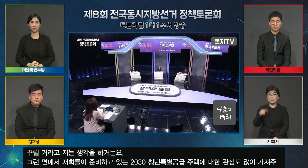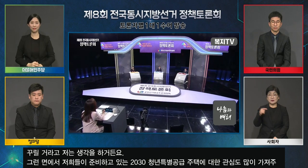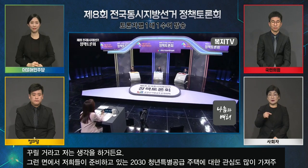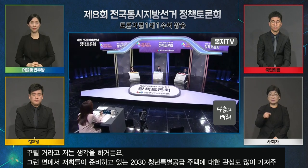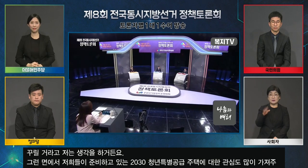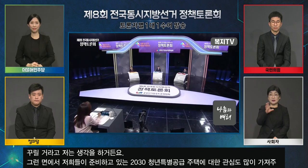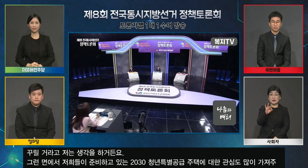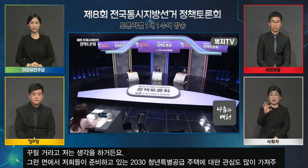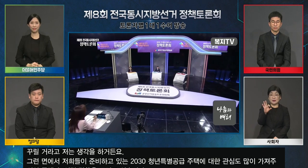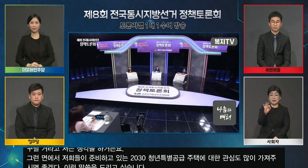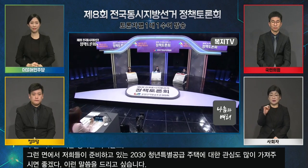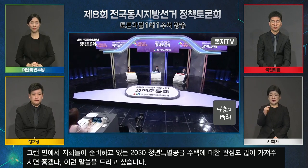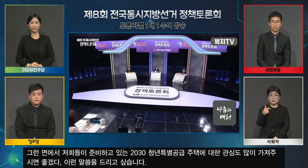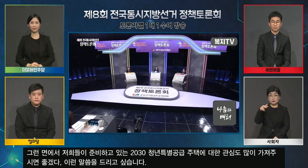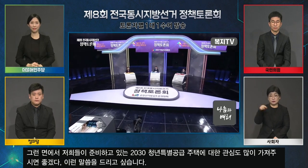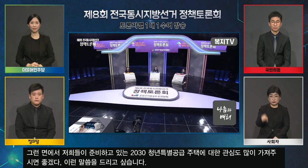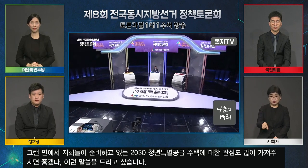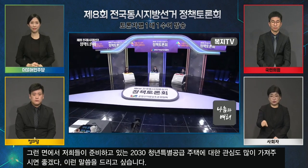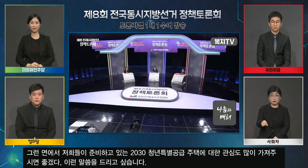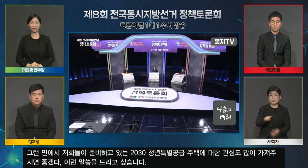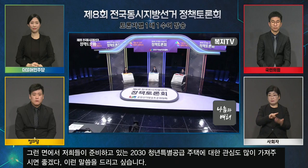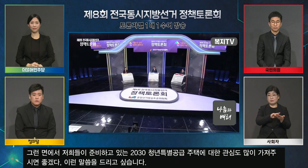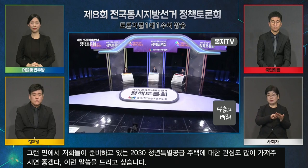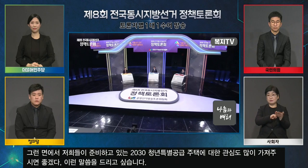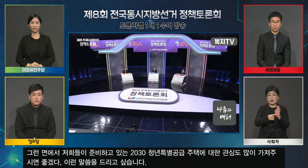이은주 원내수석 부대표 발언 기회 드리겠습니다.